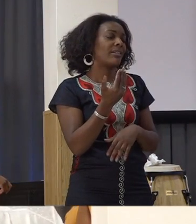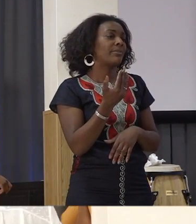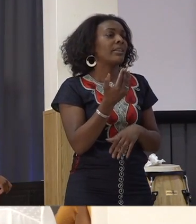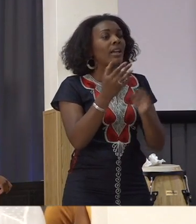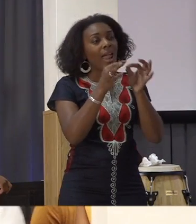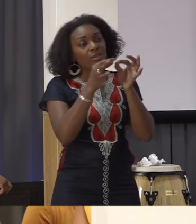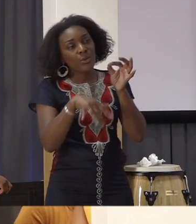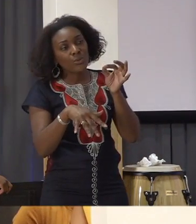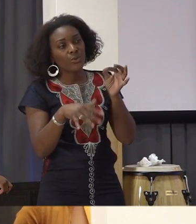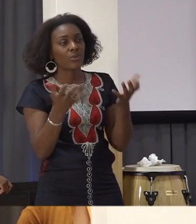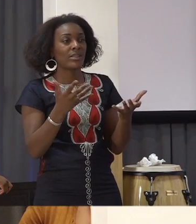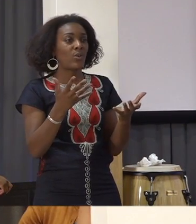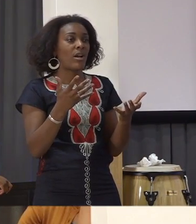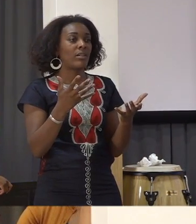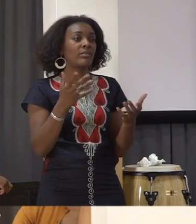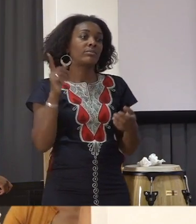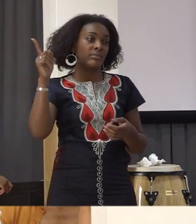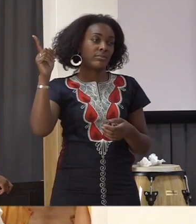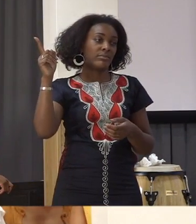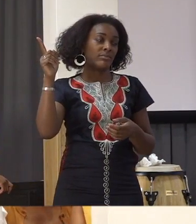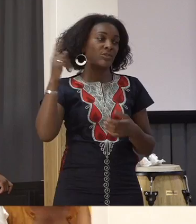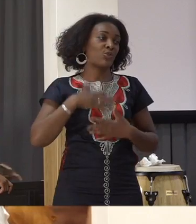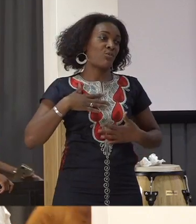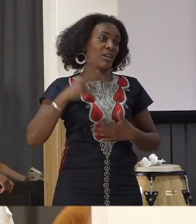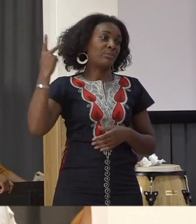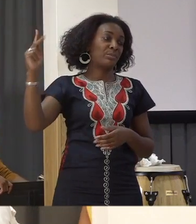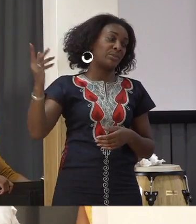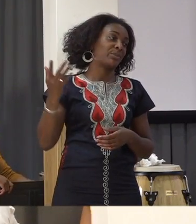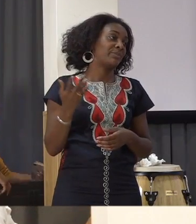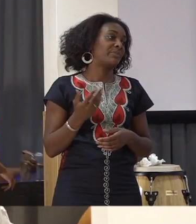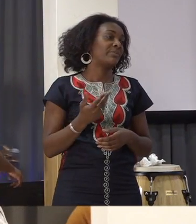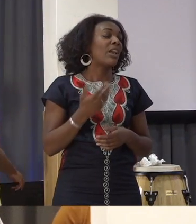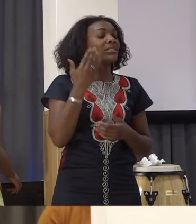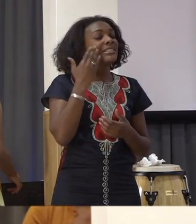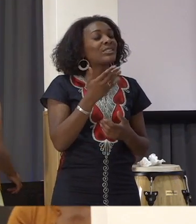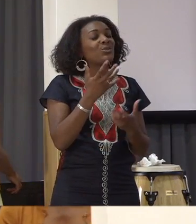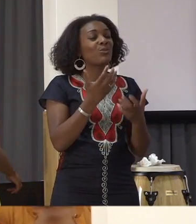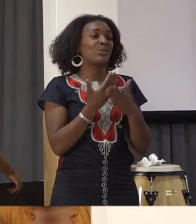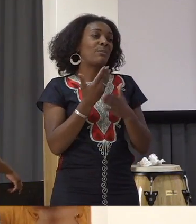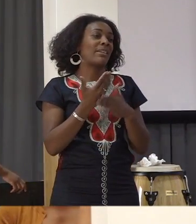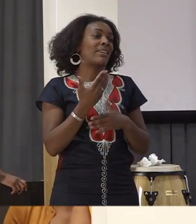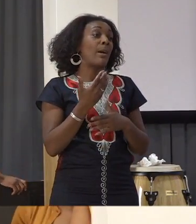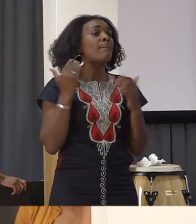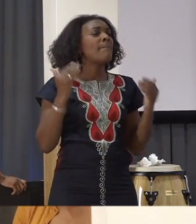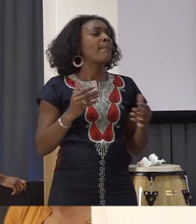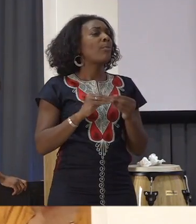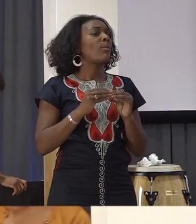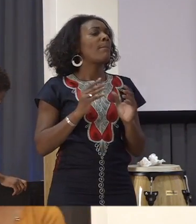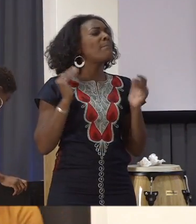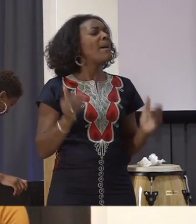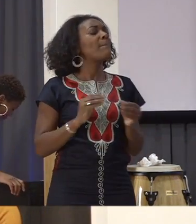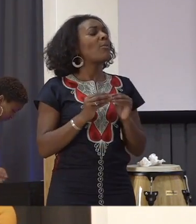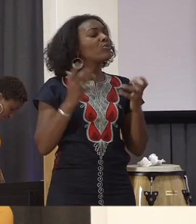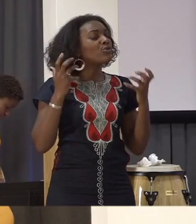solution, c'est d'avoir sa joie. Alors si ce matin tu veux te réjouir au milieu de ta tempête, si tu veux